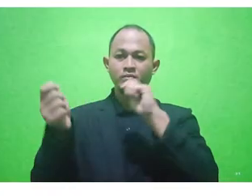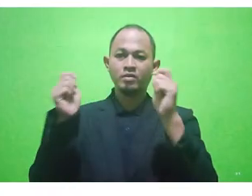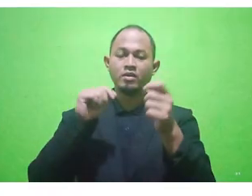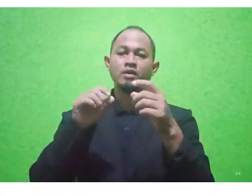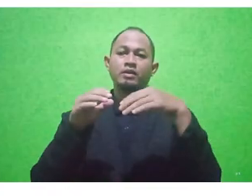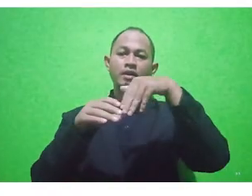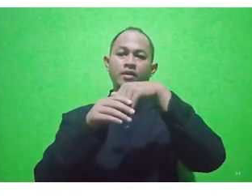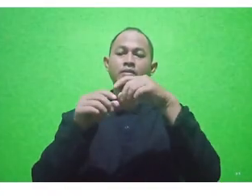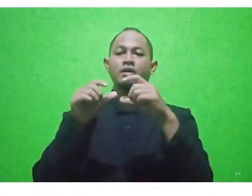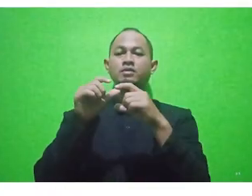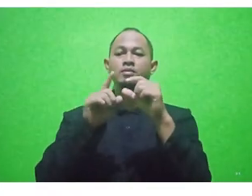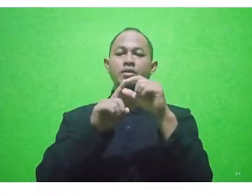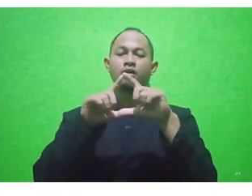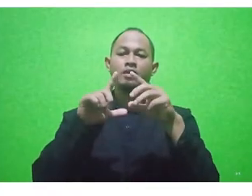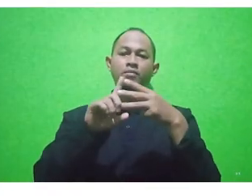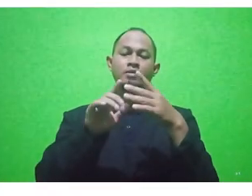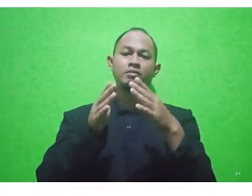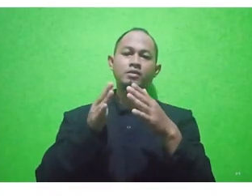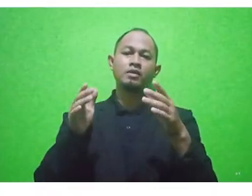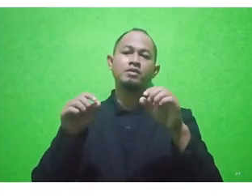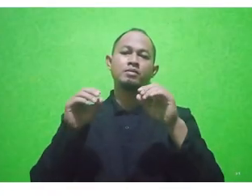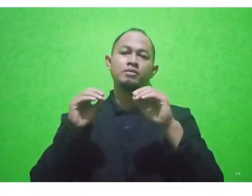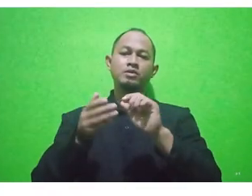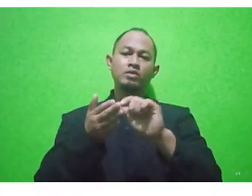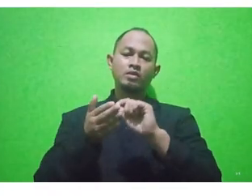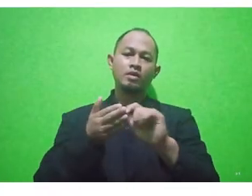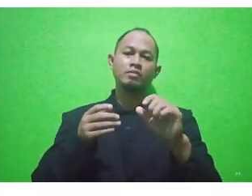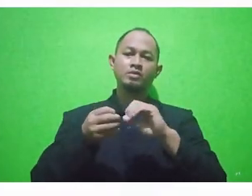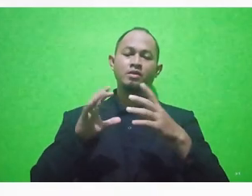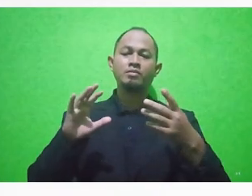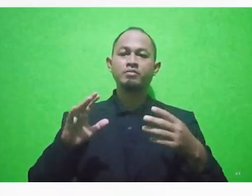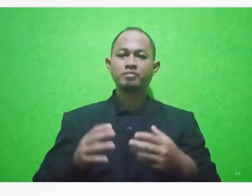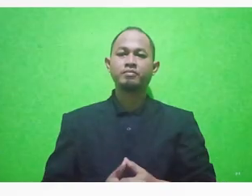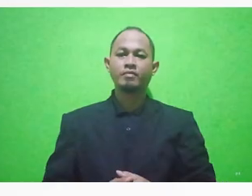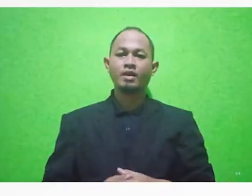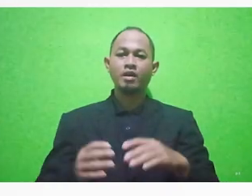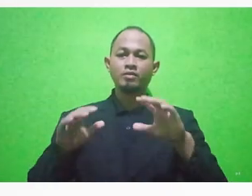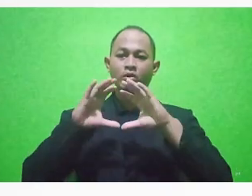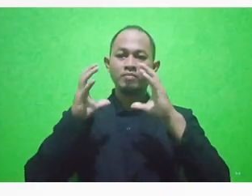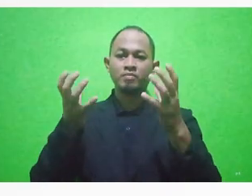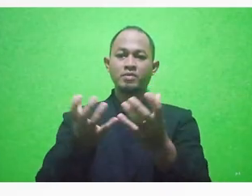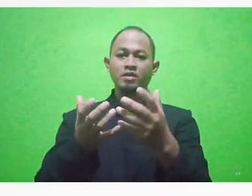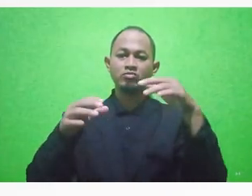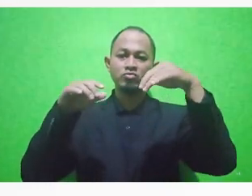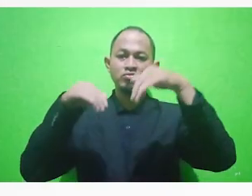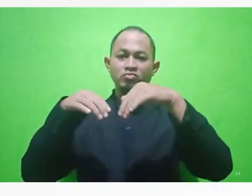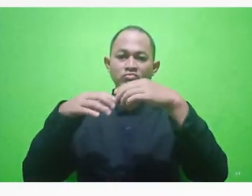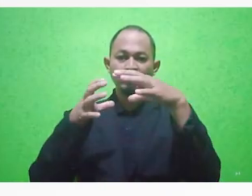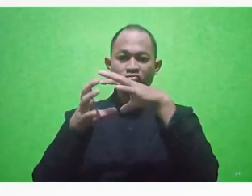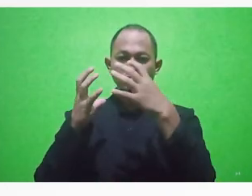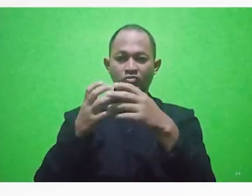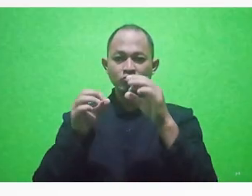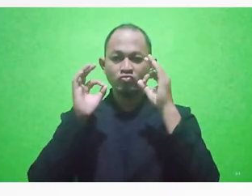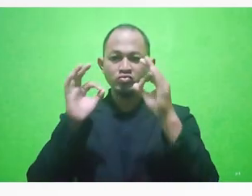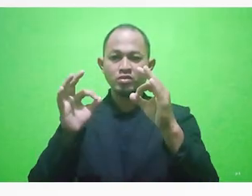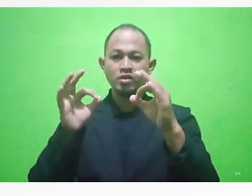Integrasi adaptasi dan mitigasi perubahan iklim ke dalam SPAB. Bumi adalah tempat tinggal paling sempurna bagi makhluk